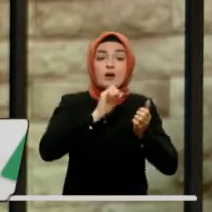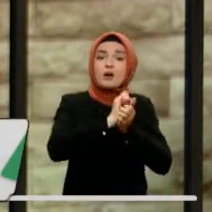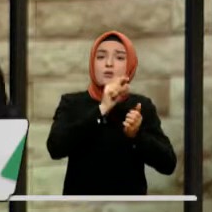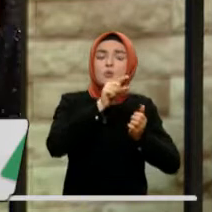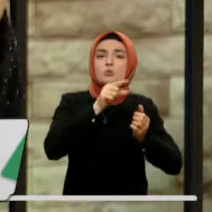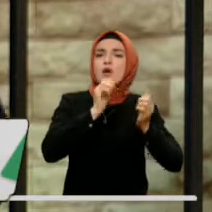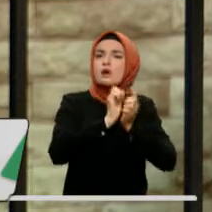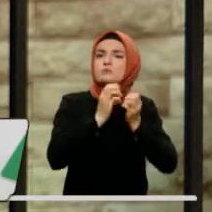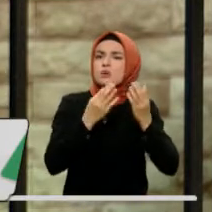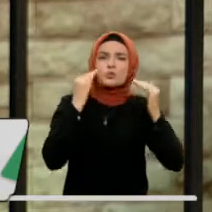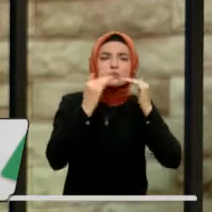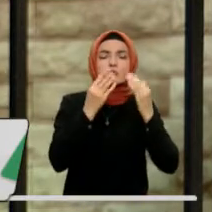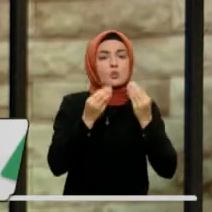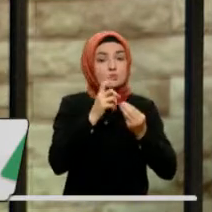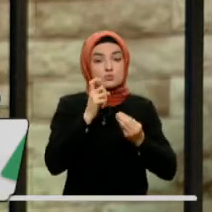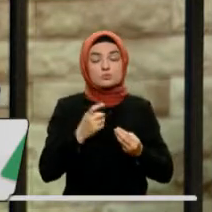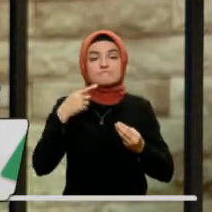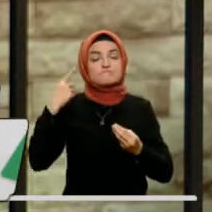mı? Veya o ailede yetişen